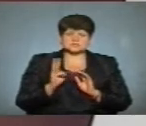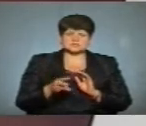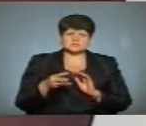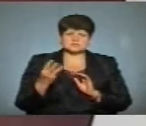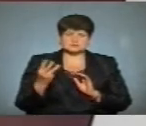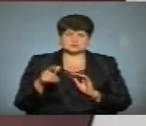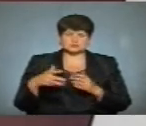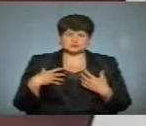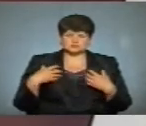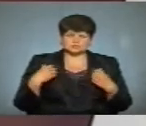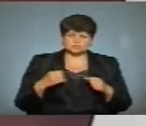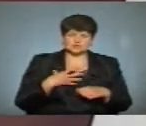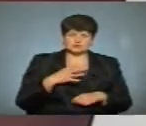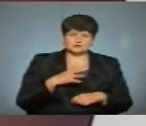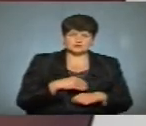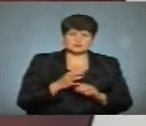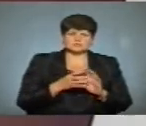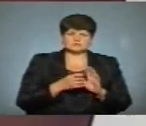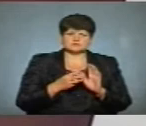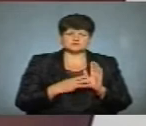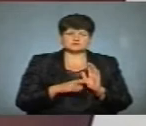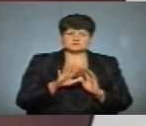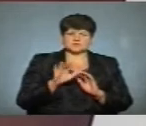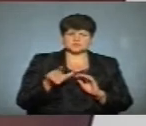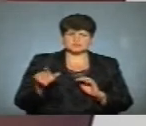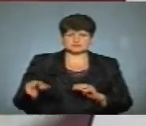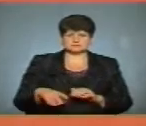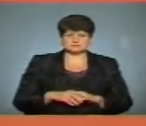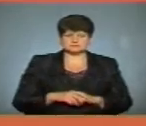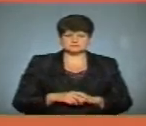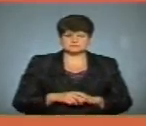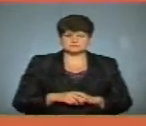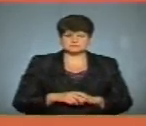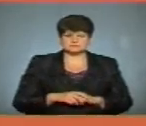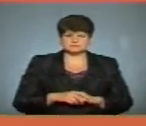вже одужали, померли 985 людей.